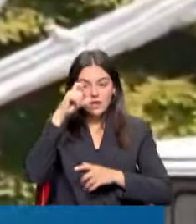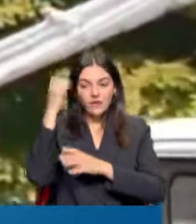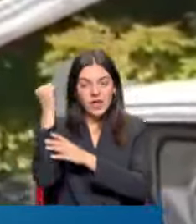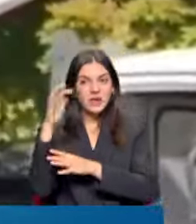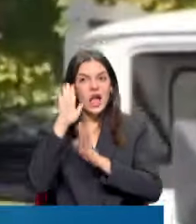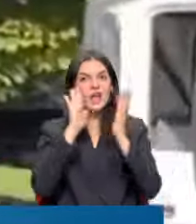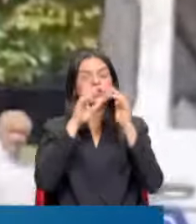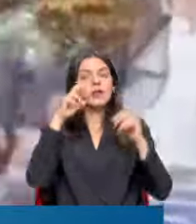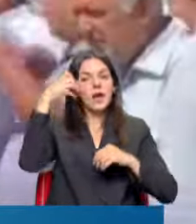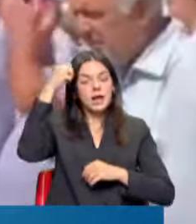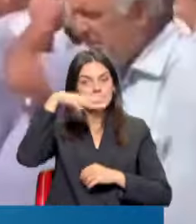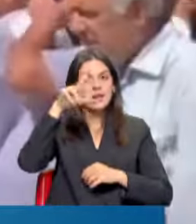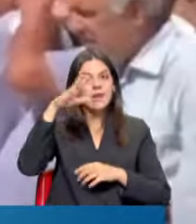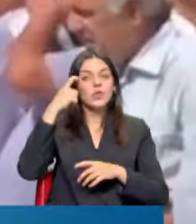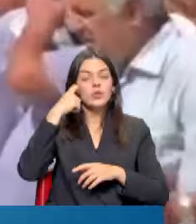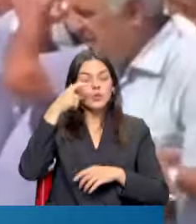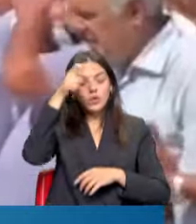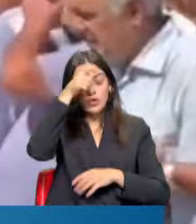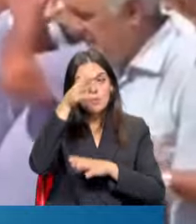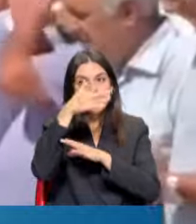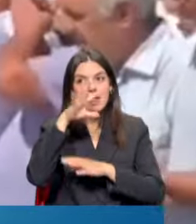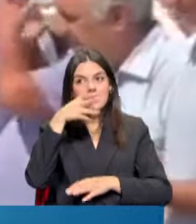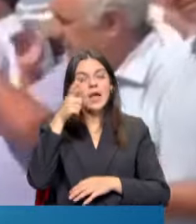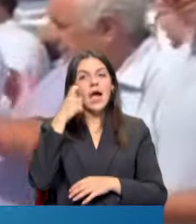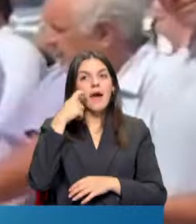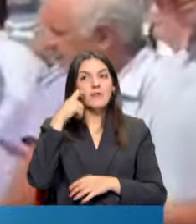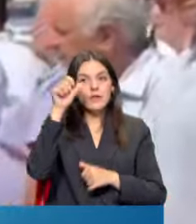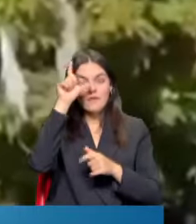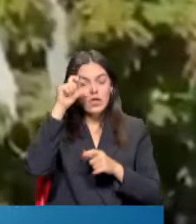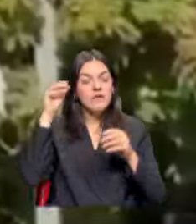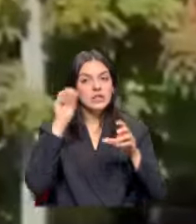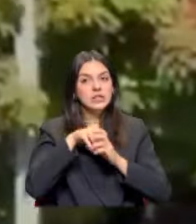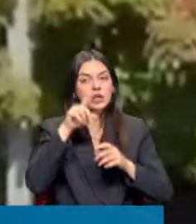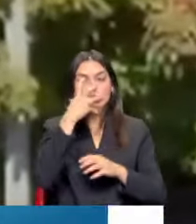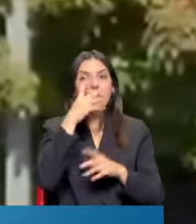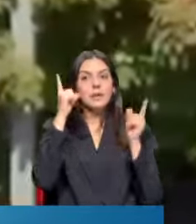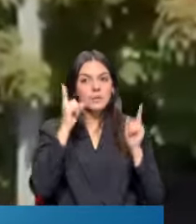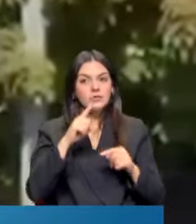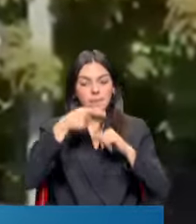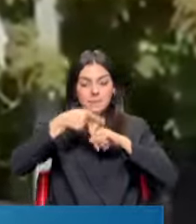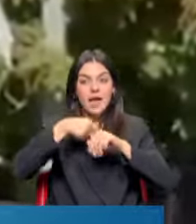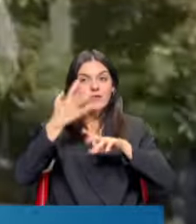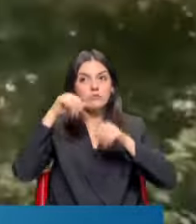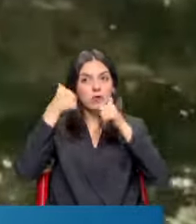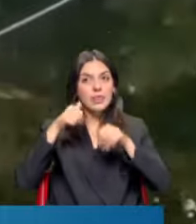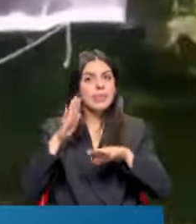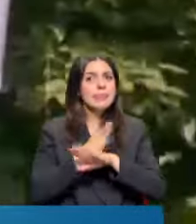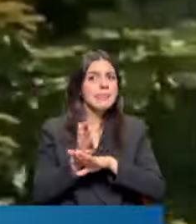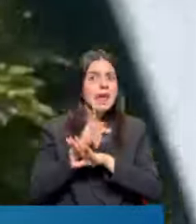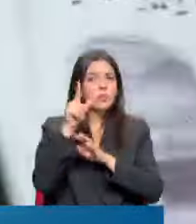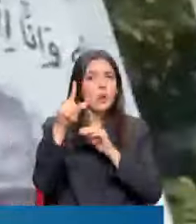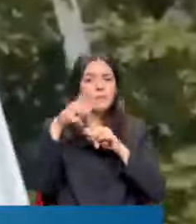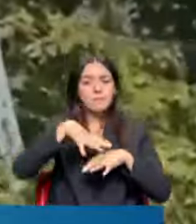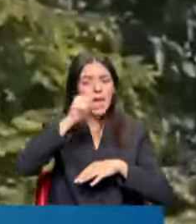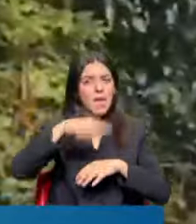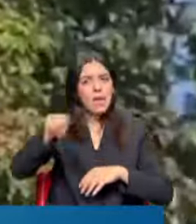bayrak ve Atatürk posteri için CHP'liler nöbet başlattı. İddialara göre bir hafta önce asılan Haniye'nin posteri neden o